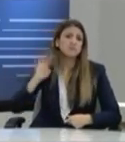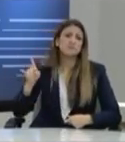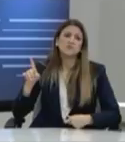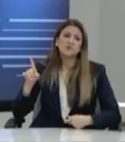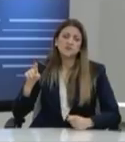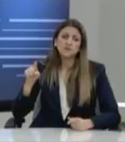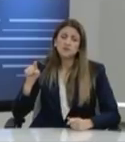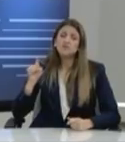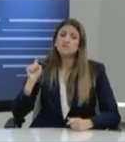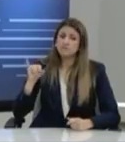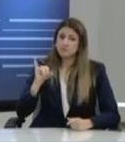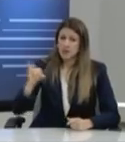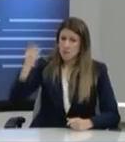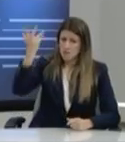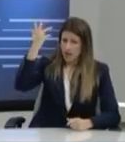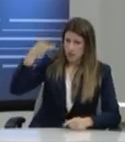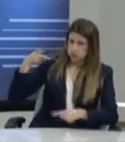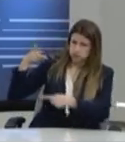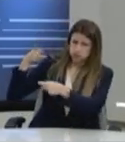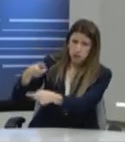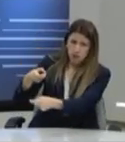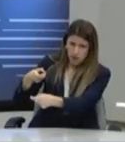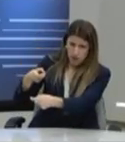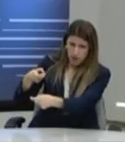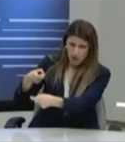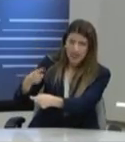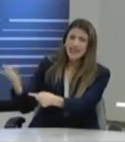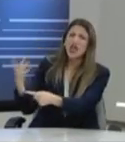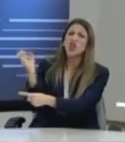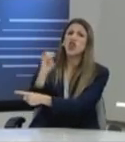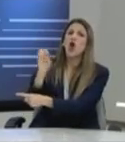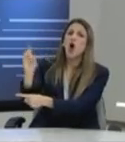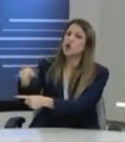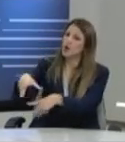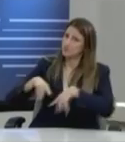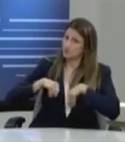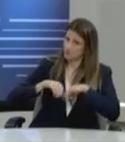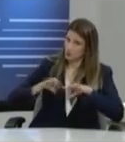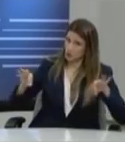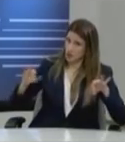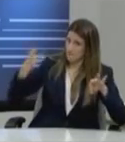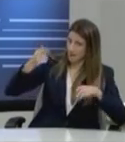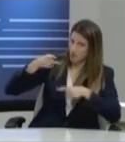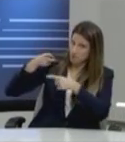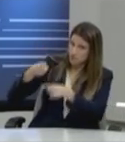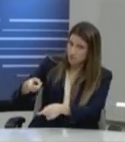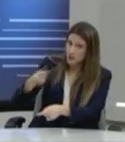τώρα σωστά χειροκροτείτε και φωτογραφίζετε όταν σας κάνουν δωρεές μαζί, ευτυχώς τουλάχιστον αυτό το καταλάβατε,